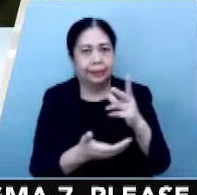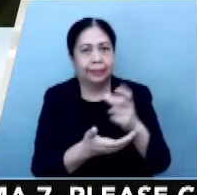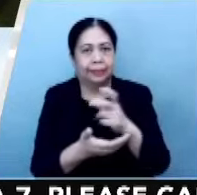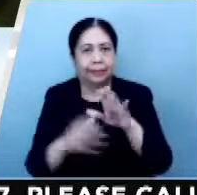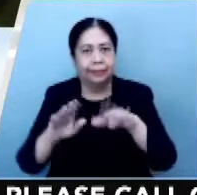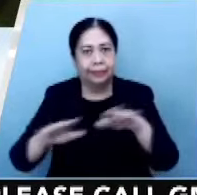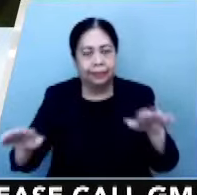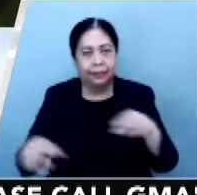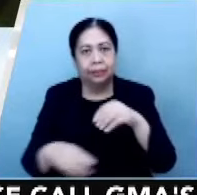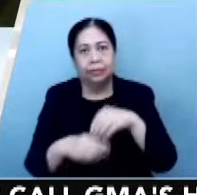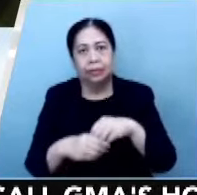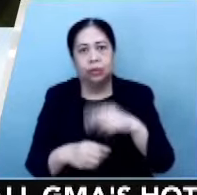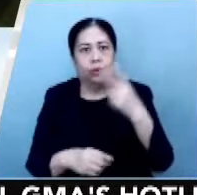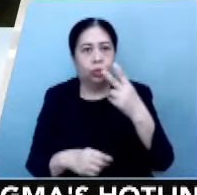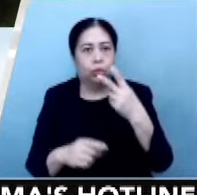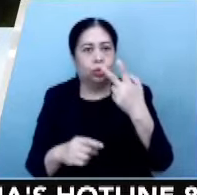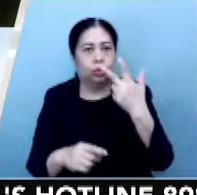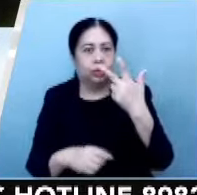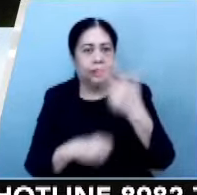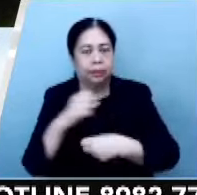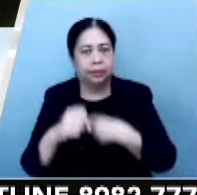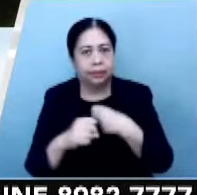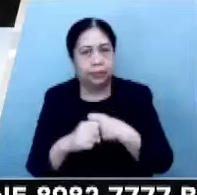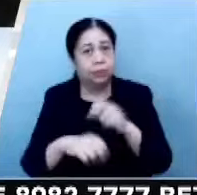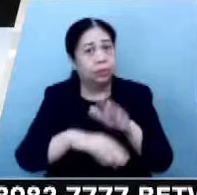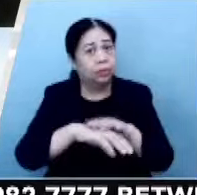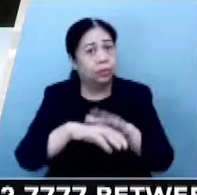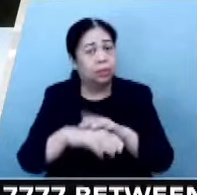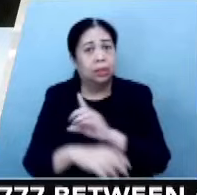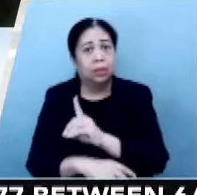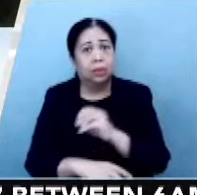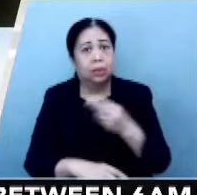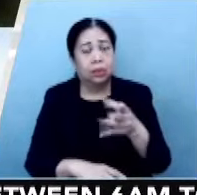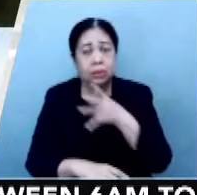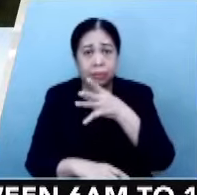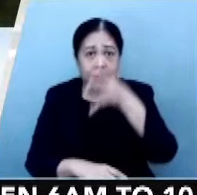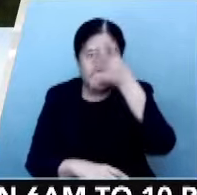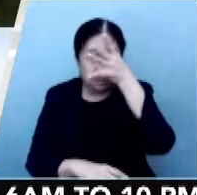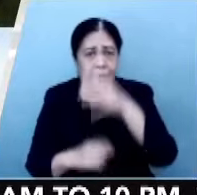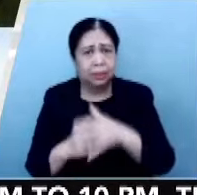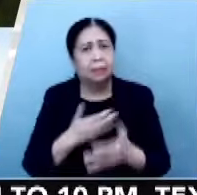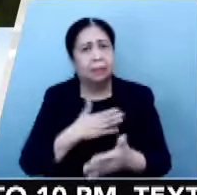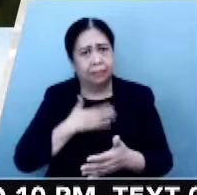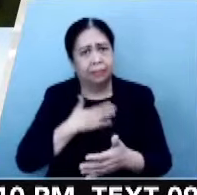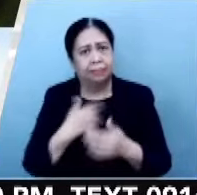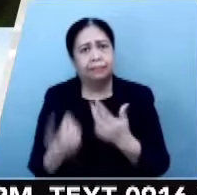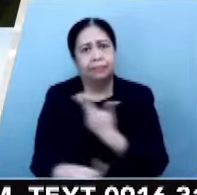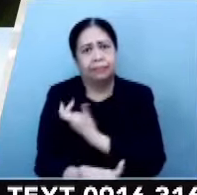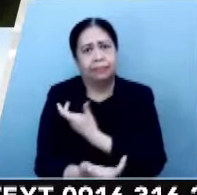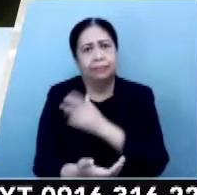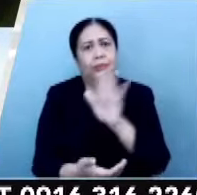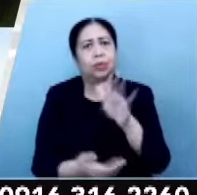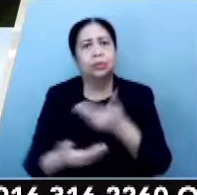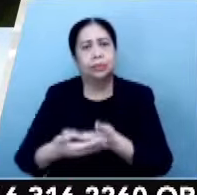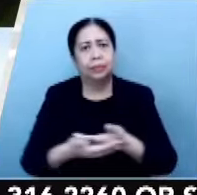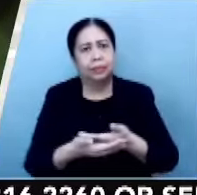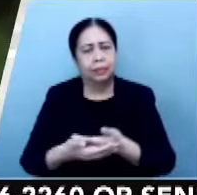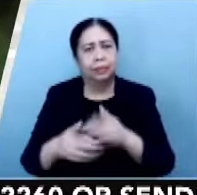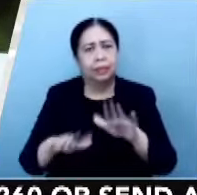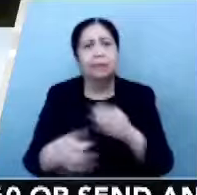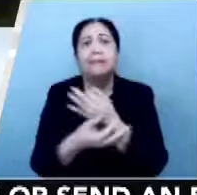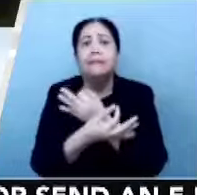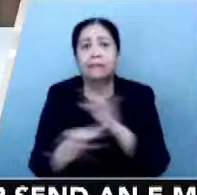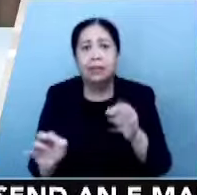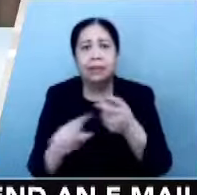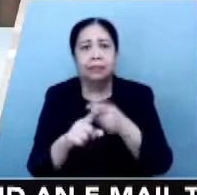ng 2 hanggang 3 taon. Kaya paalala ng DOH sa mga magulang, pabakunahan na ang inyong mga anak dahil libre po yan sa inyong mga health